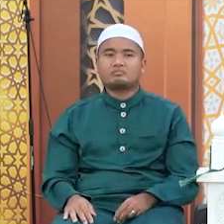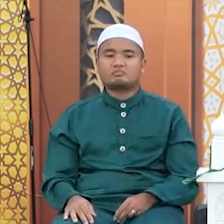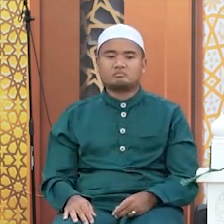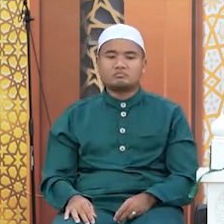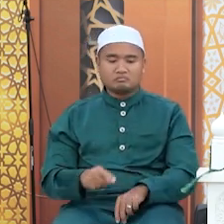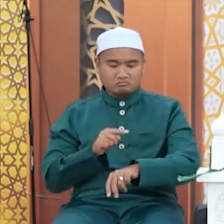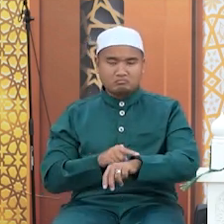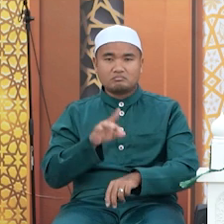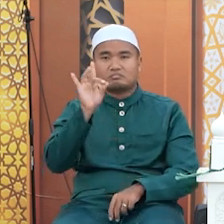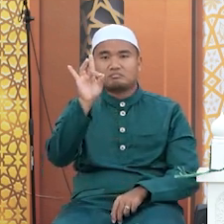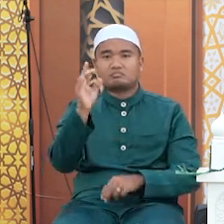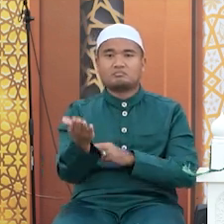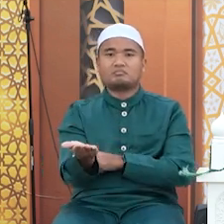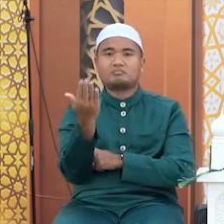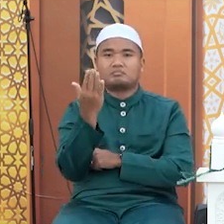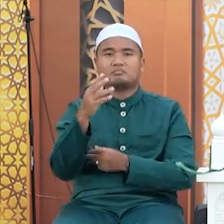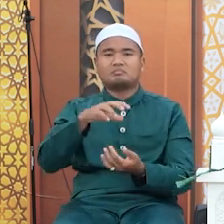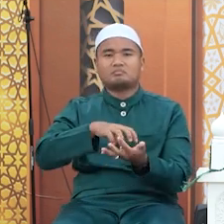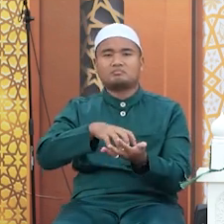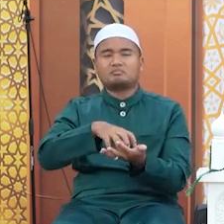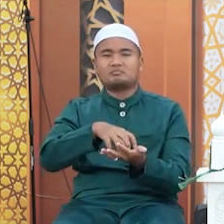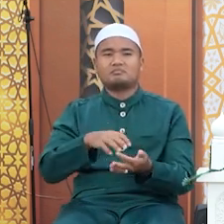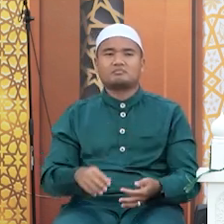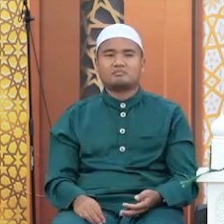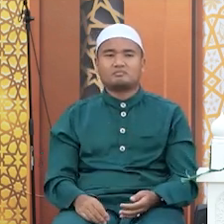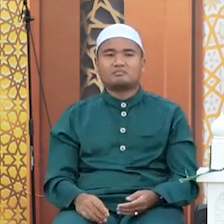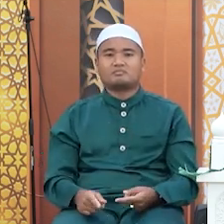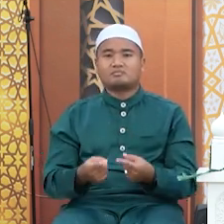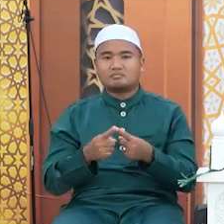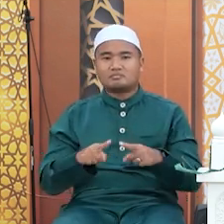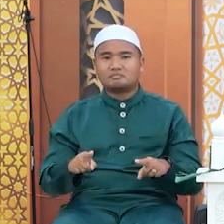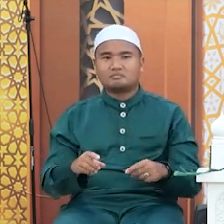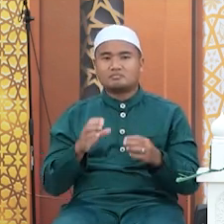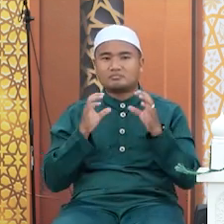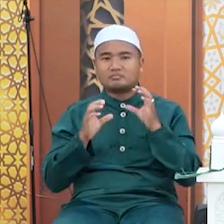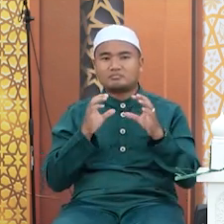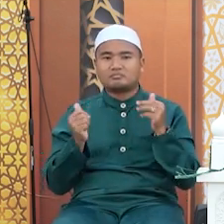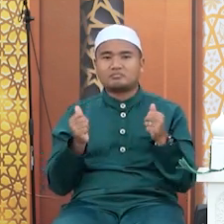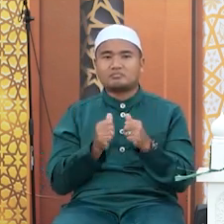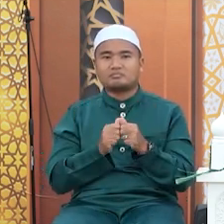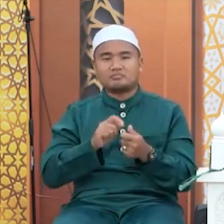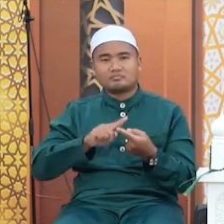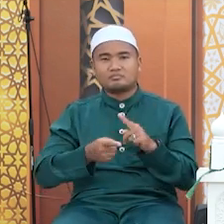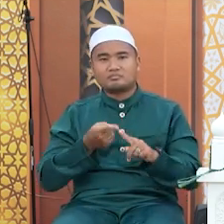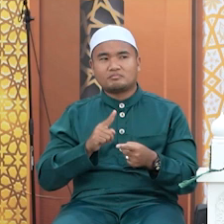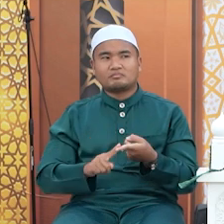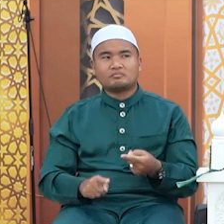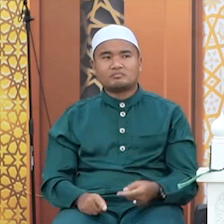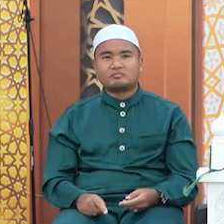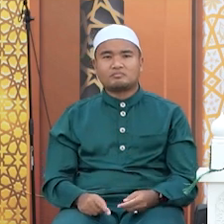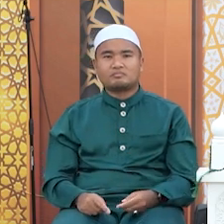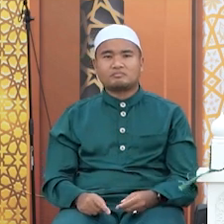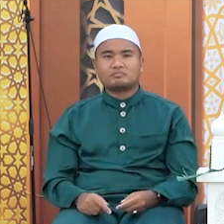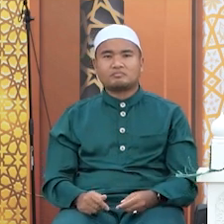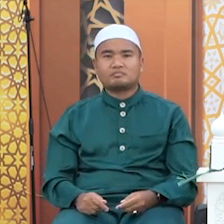dah. Tapi kalau kita bercakap dengan kawan kita, alhamdulillah semalam masa sahur, saya sahur lewat betul-betul dekat